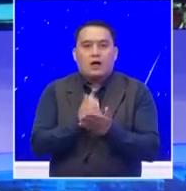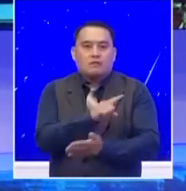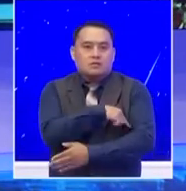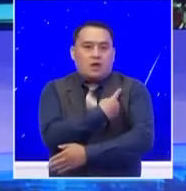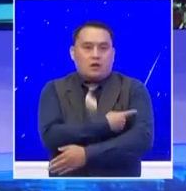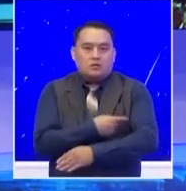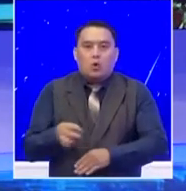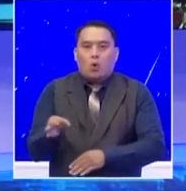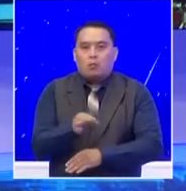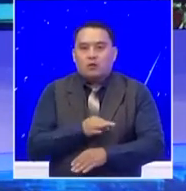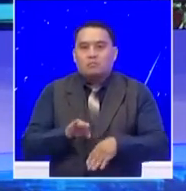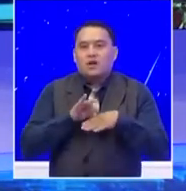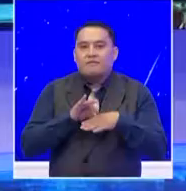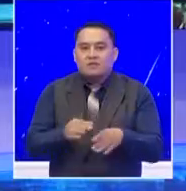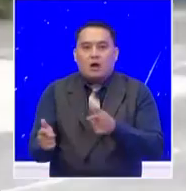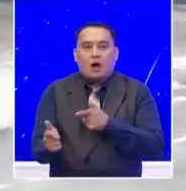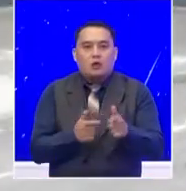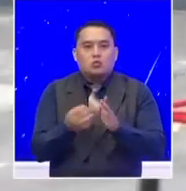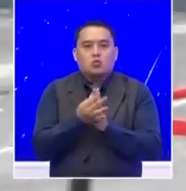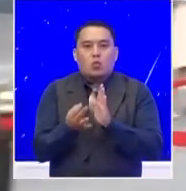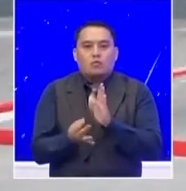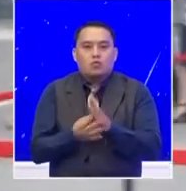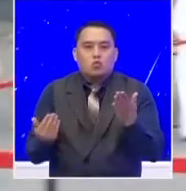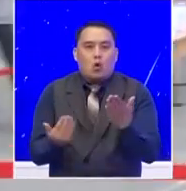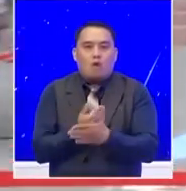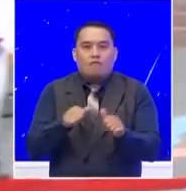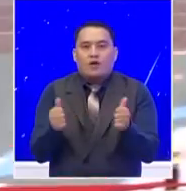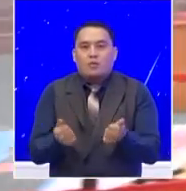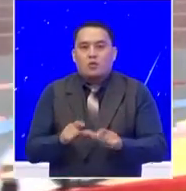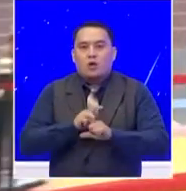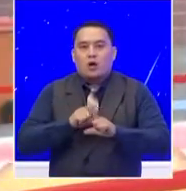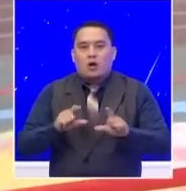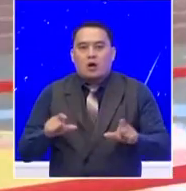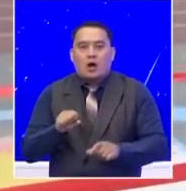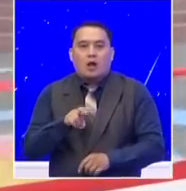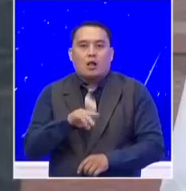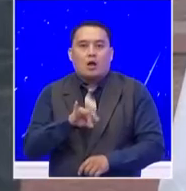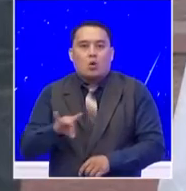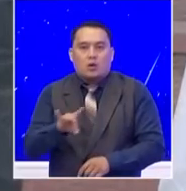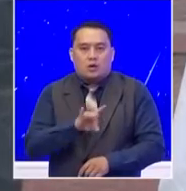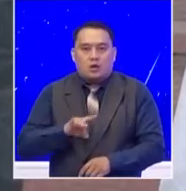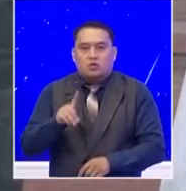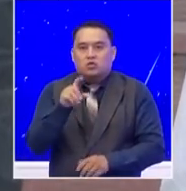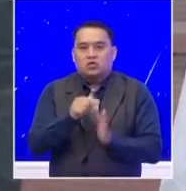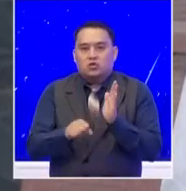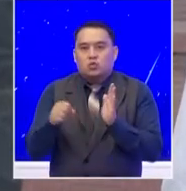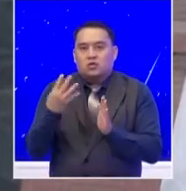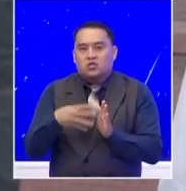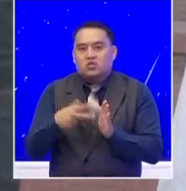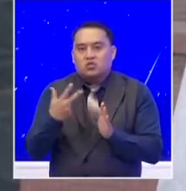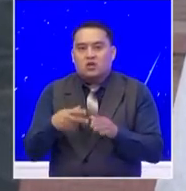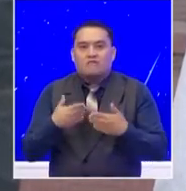санитарным врачом области проверила готовность КНТ в новом формате в школах Алакольского района. 634 выпускника